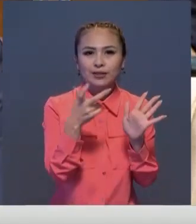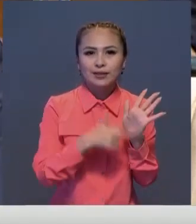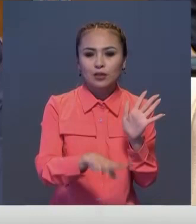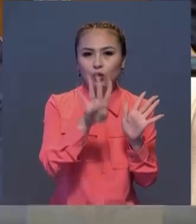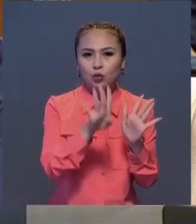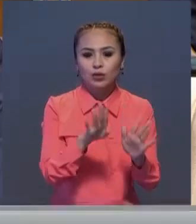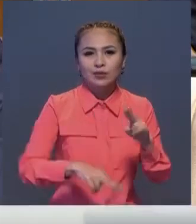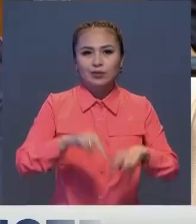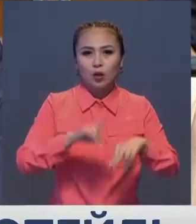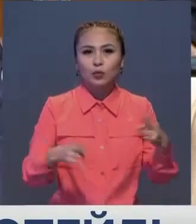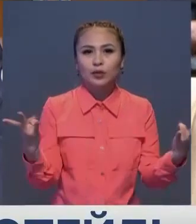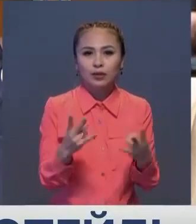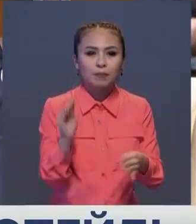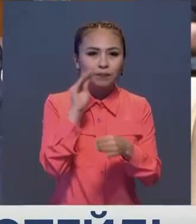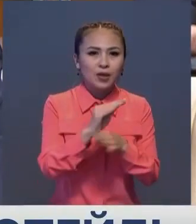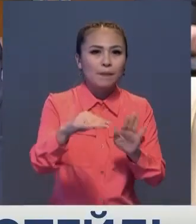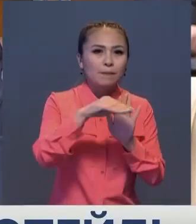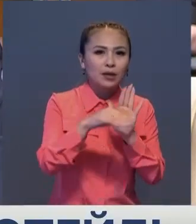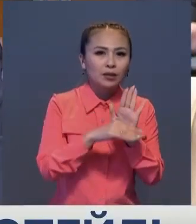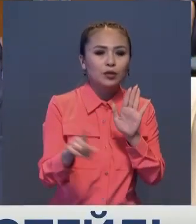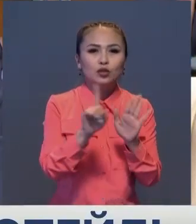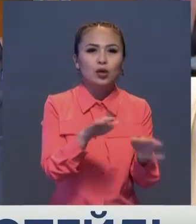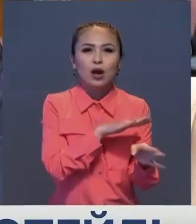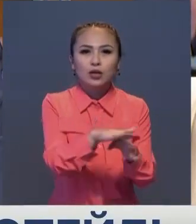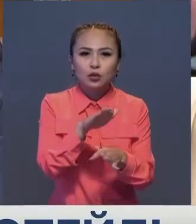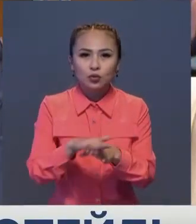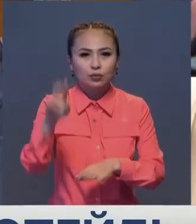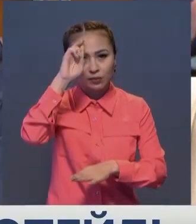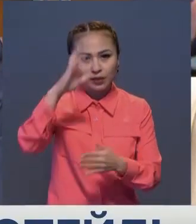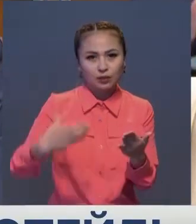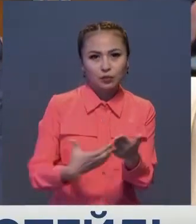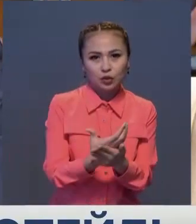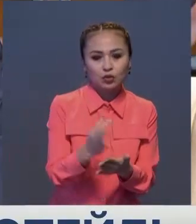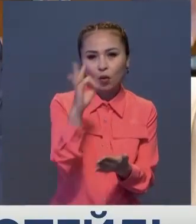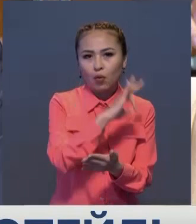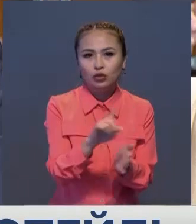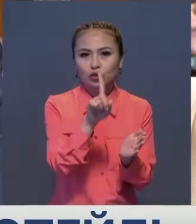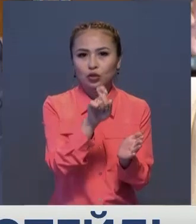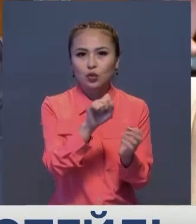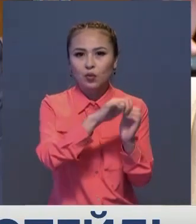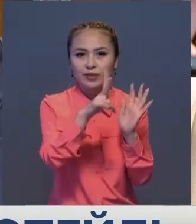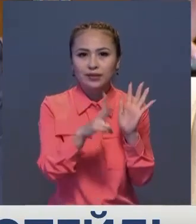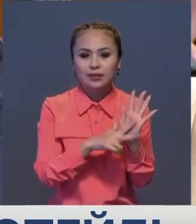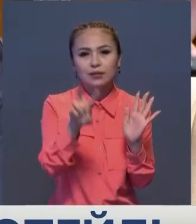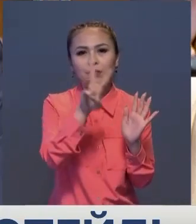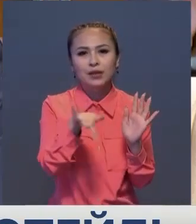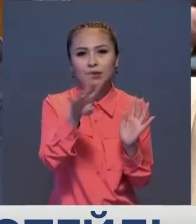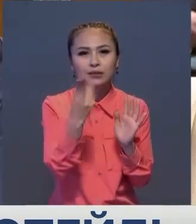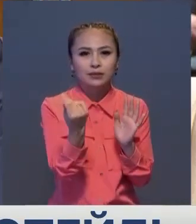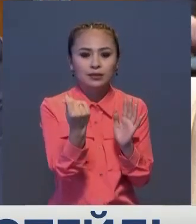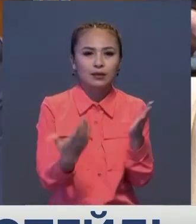салу тапсырылған. Бағдарламаны жүзеге асыру үшін мемлекеттік бюджет есебінен 118 миллиард теңге